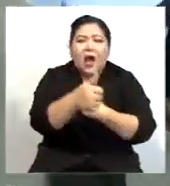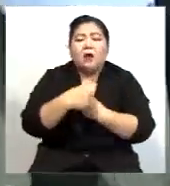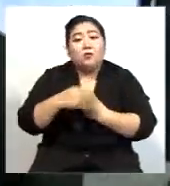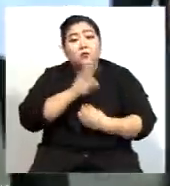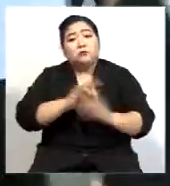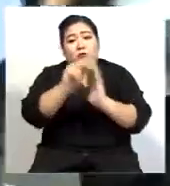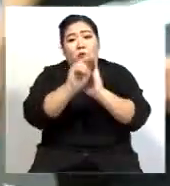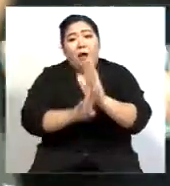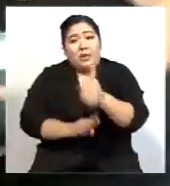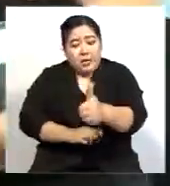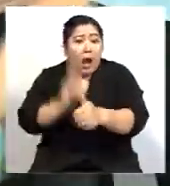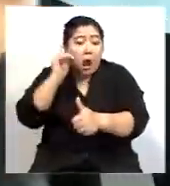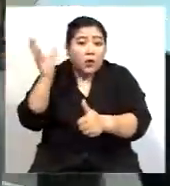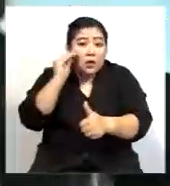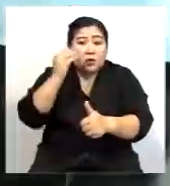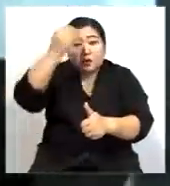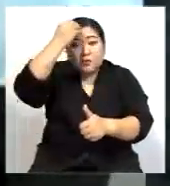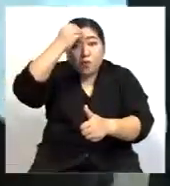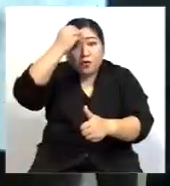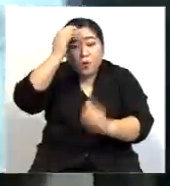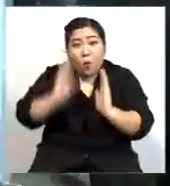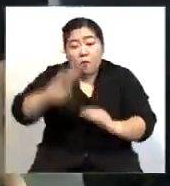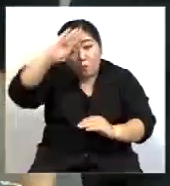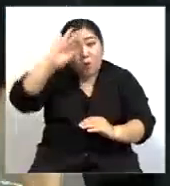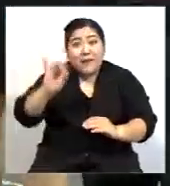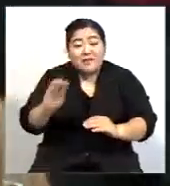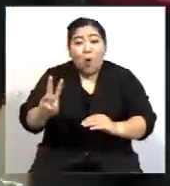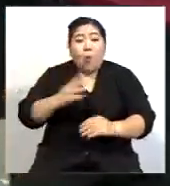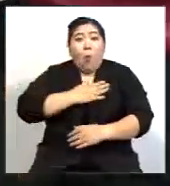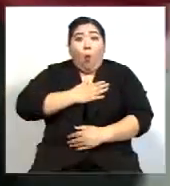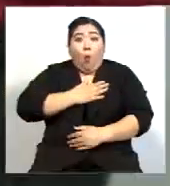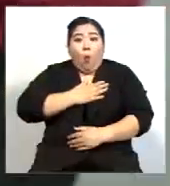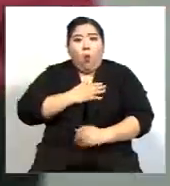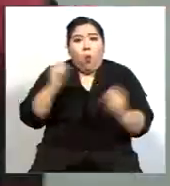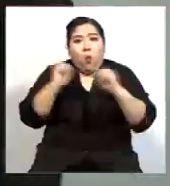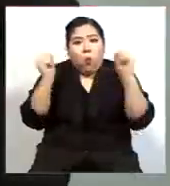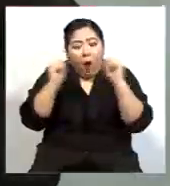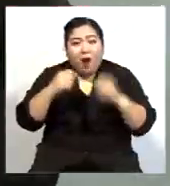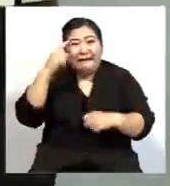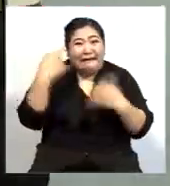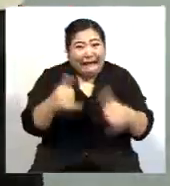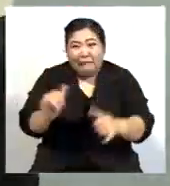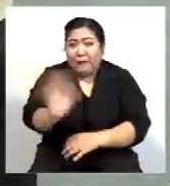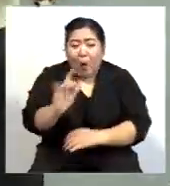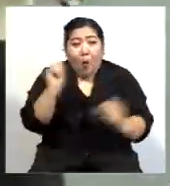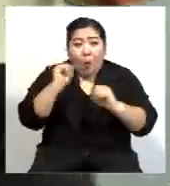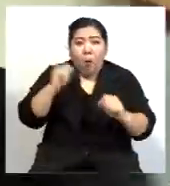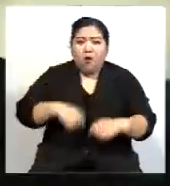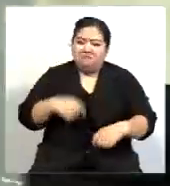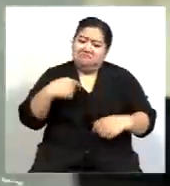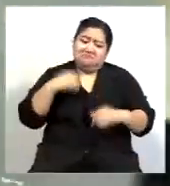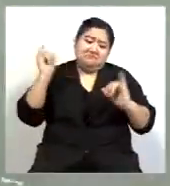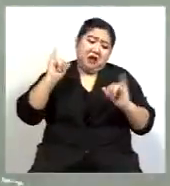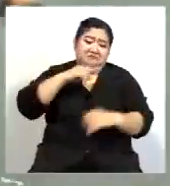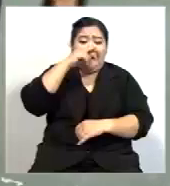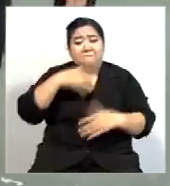ว่าพอเห็นข่าวญี่ปุ่นติดเชื้อตั้ง86คนเราก็คิดว่ามันน่ากลัวมากมันไม่ใช่ว่าฉันยังไม่ถึงคราว